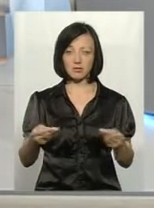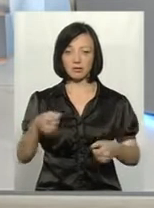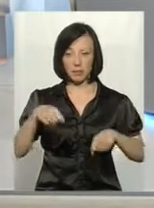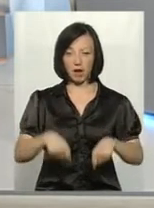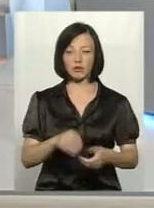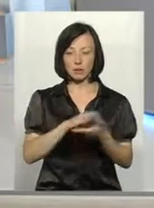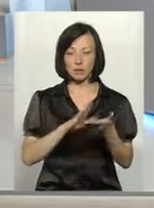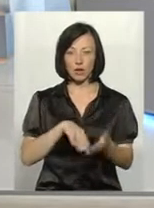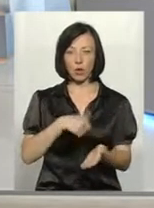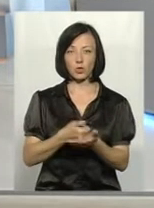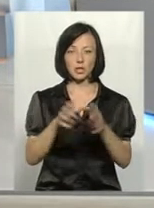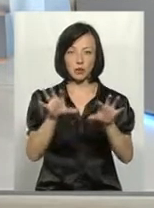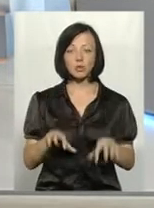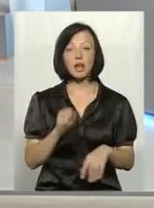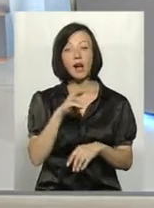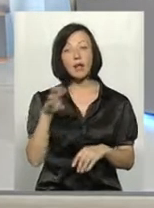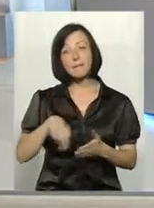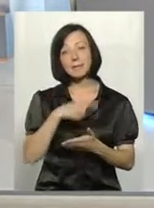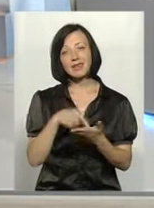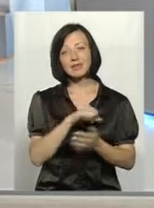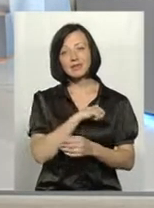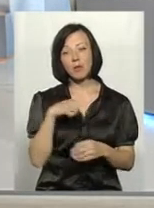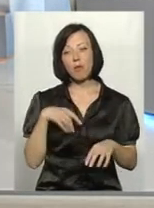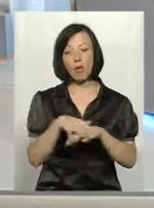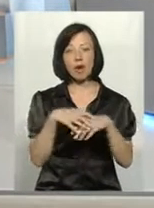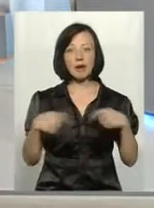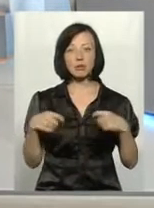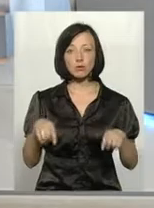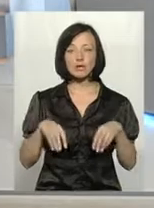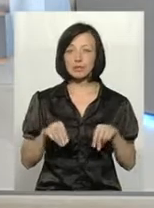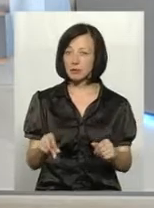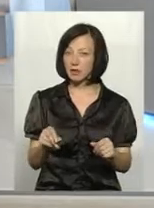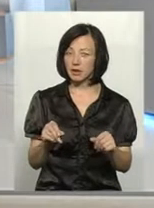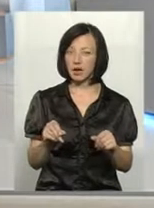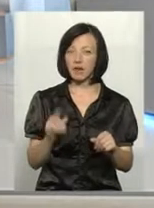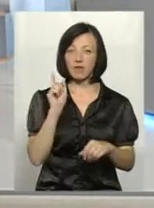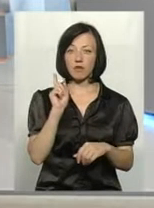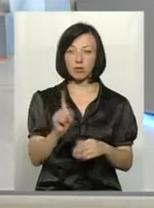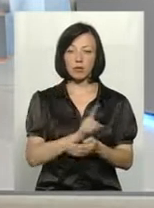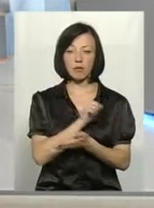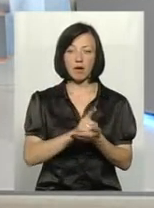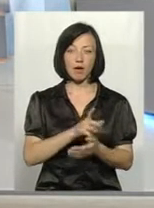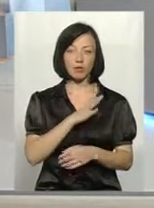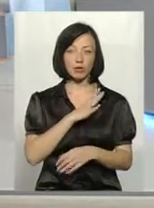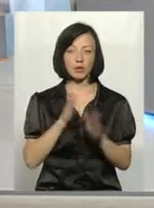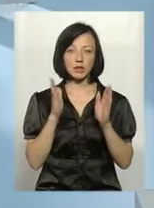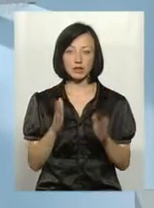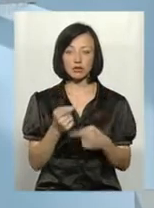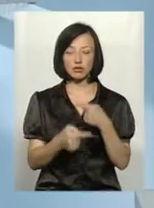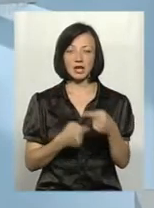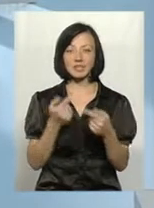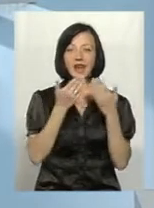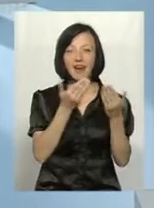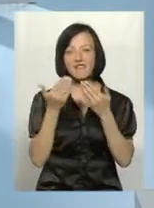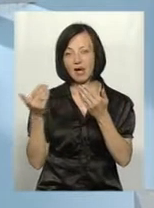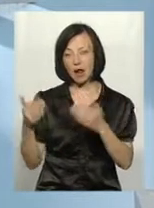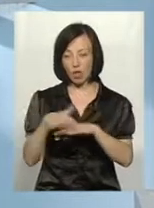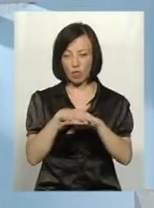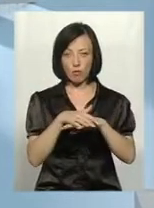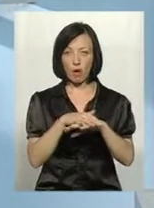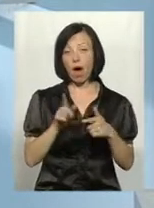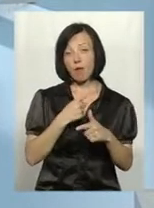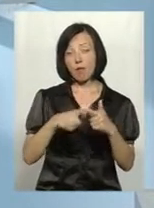то, що записано в Конституції. Але питання самого ринку землі, воно має бути тільки через референдум. Оце моя думка.